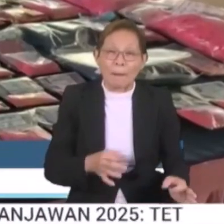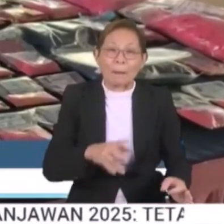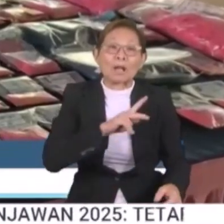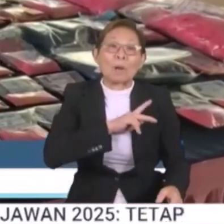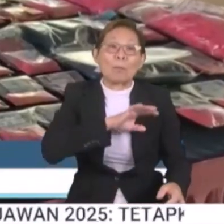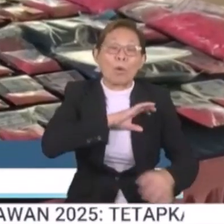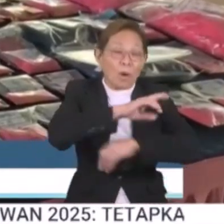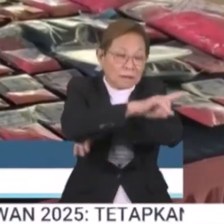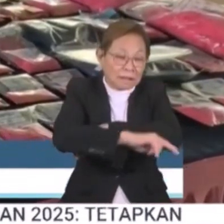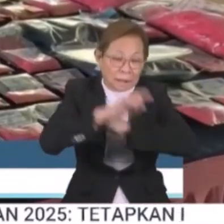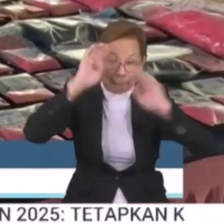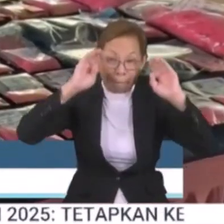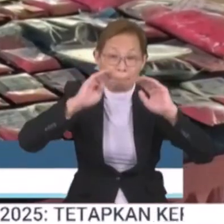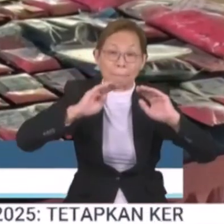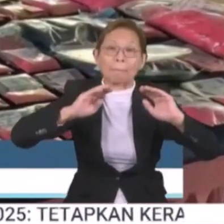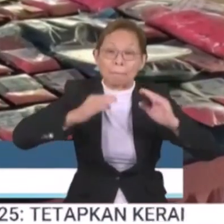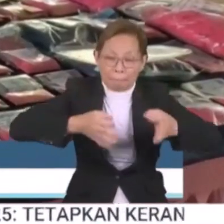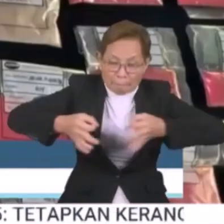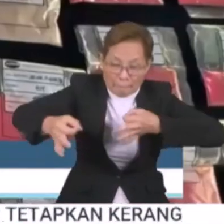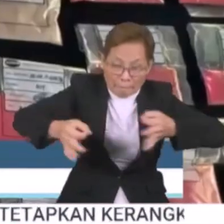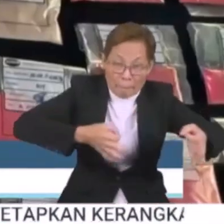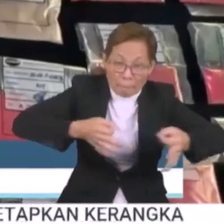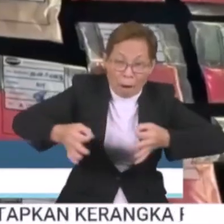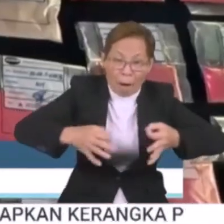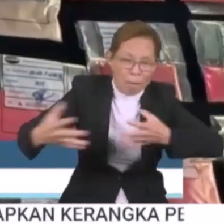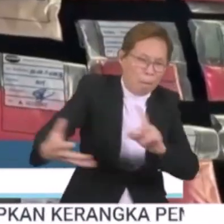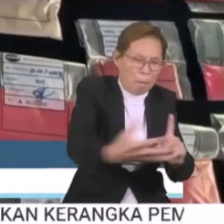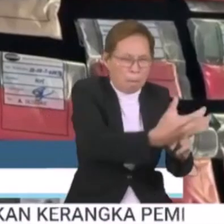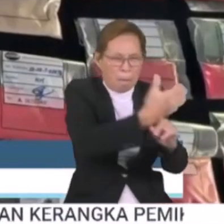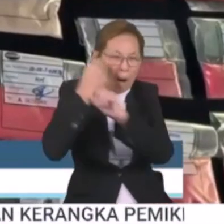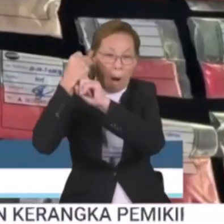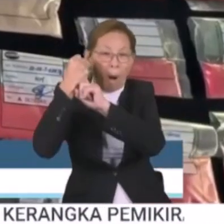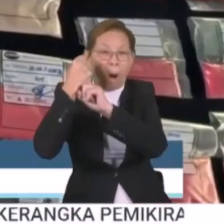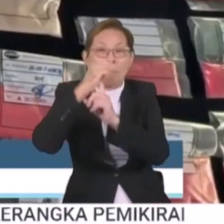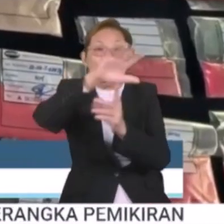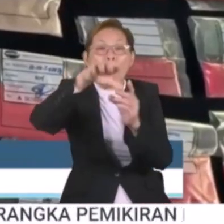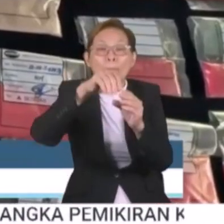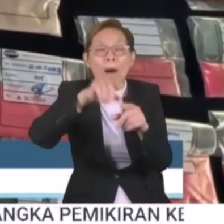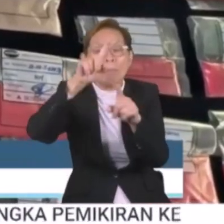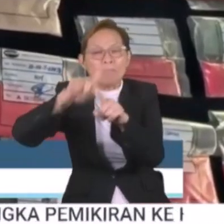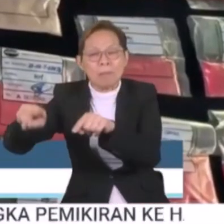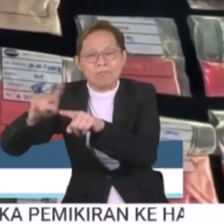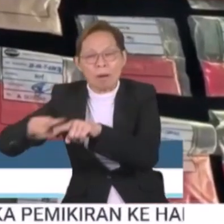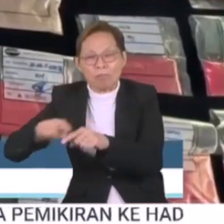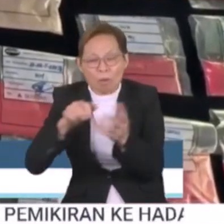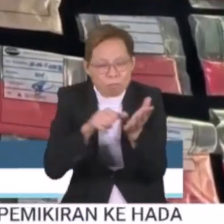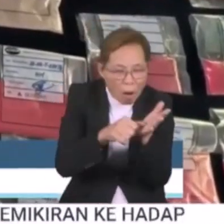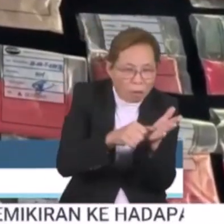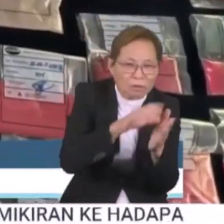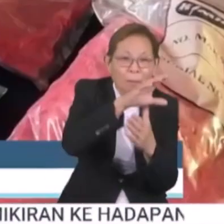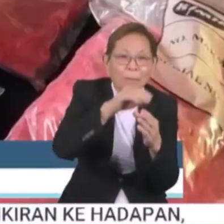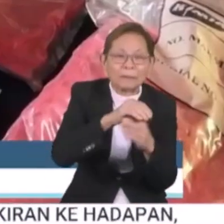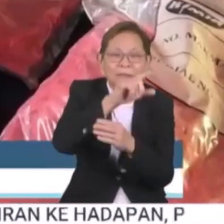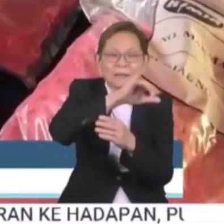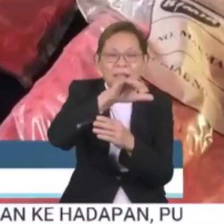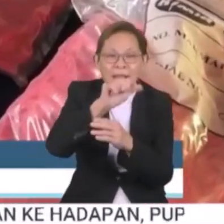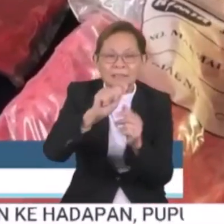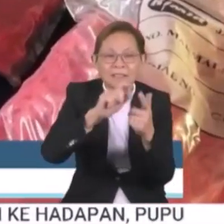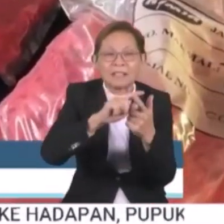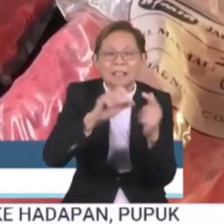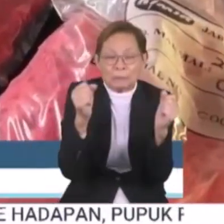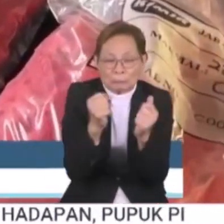Jelas Ketua Polis Negeri Dato' Muhammad Khairi Khairuddin, rampasan tersebut melibatkan pelbagai jenis dadah termasuk ganja dan